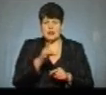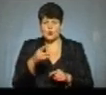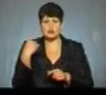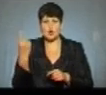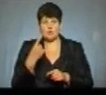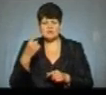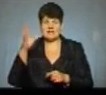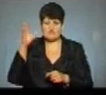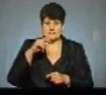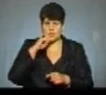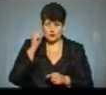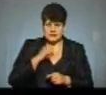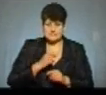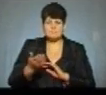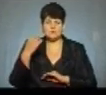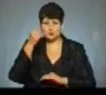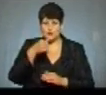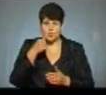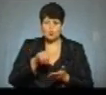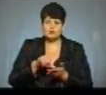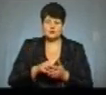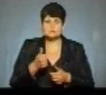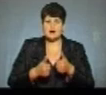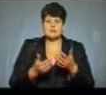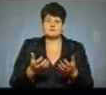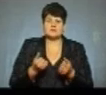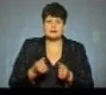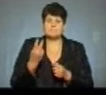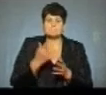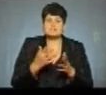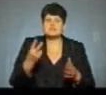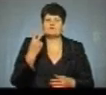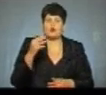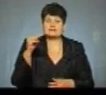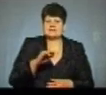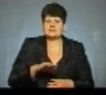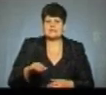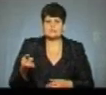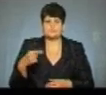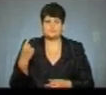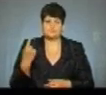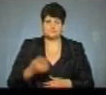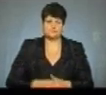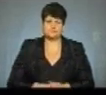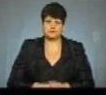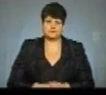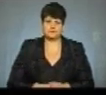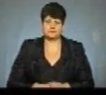та всеукраїнський. Минулого року участь у змаганнях взяли більше 2000 дітей з Тернопільщини, розповіла Галина